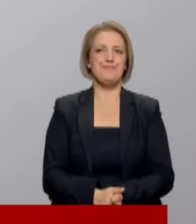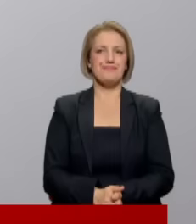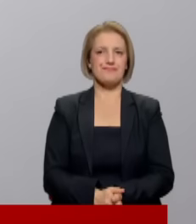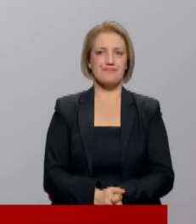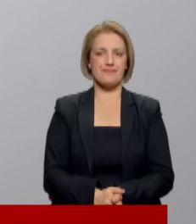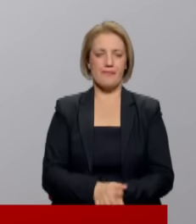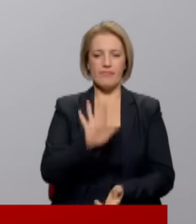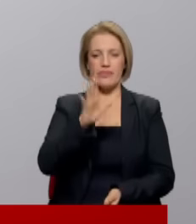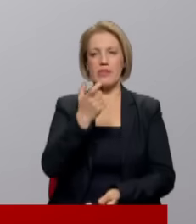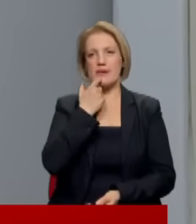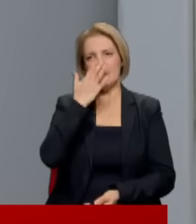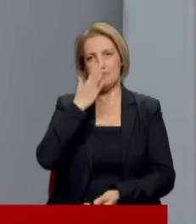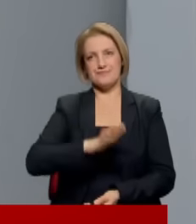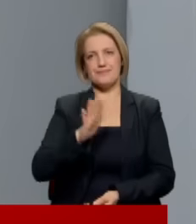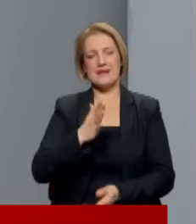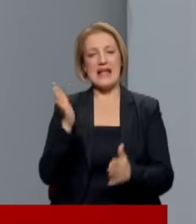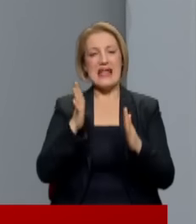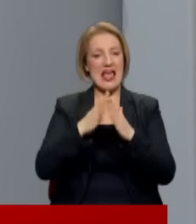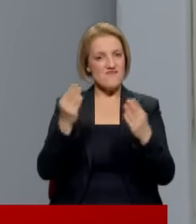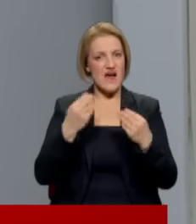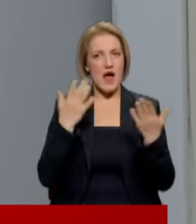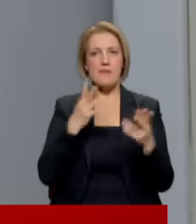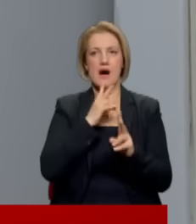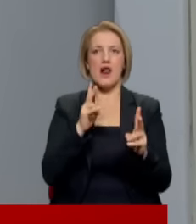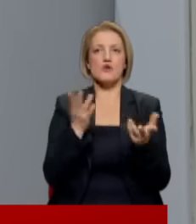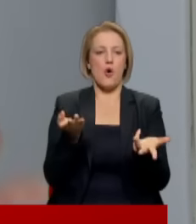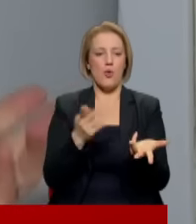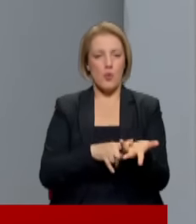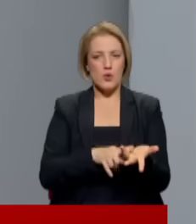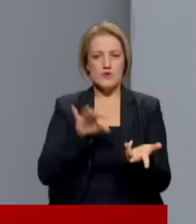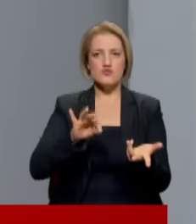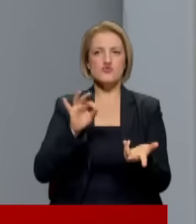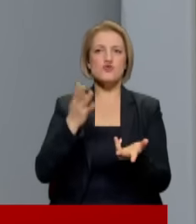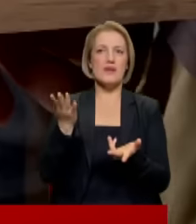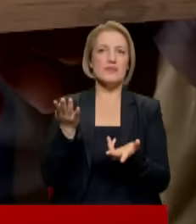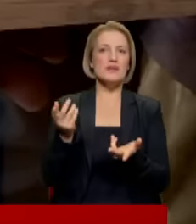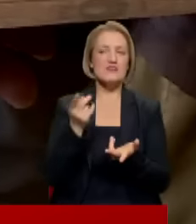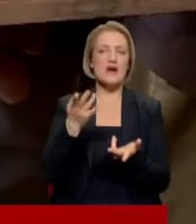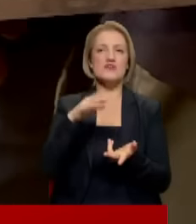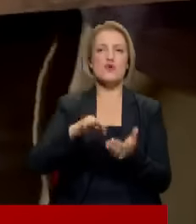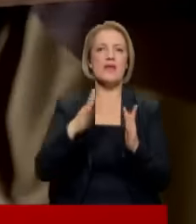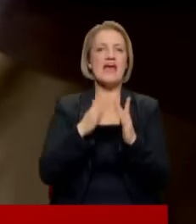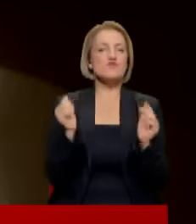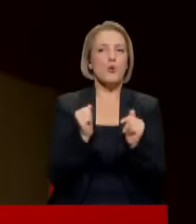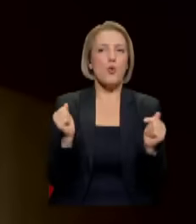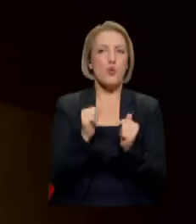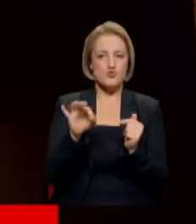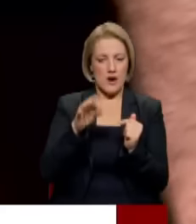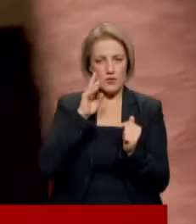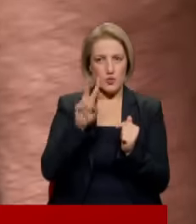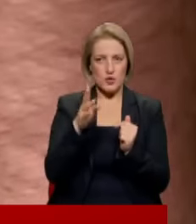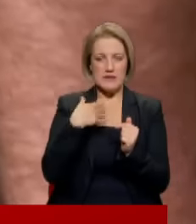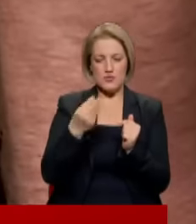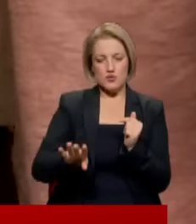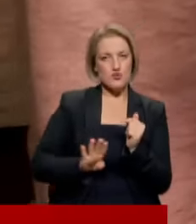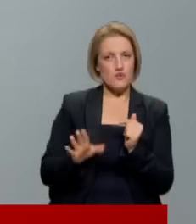bekliyoruz 5 senedir Hadi evi teslim ettiler ama Elektrik yok şu anda Şantiye elektriği var evde zaten soğuk Şu anda da görüyorsunuz ve